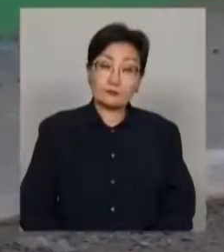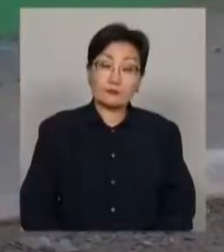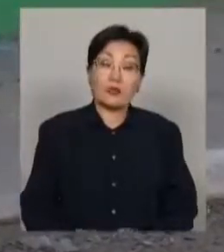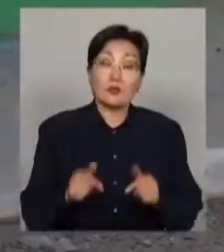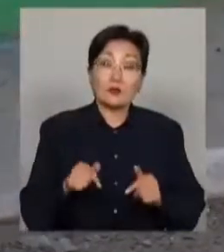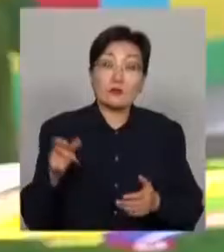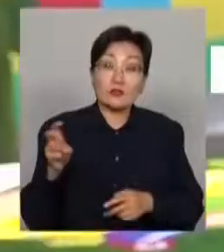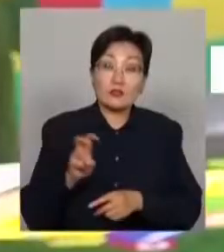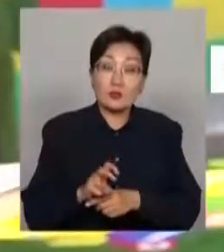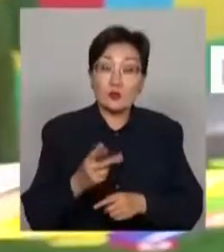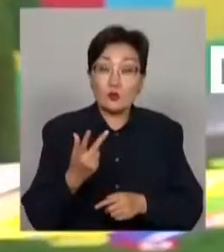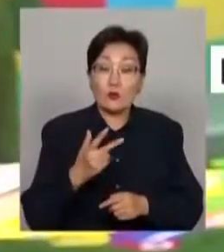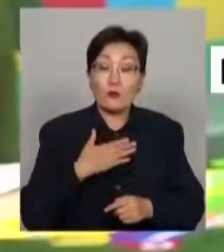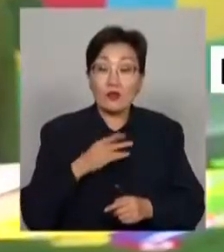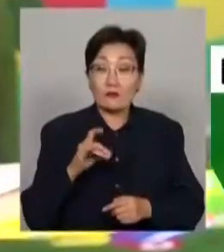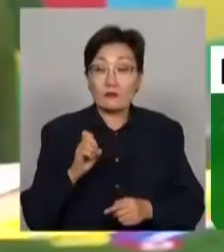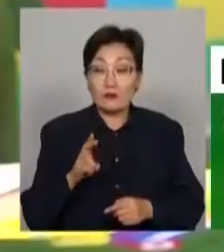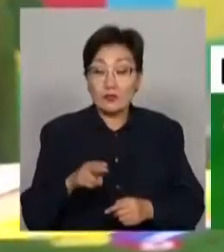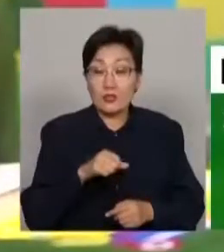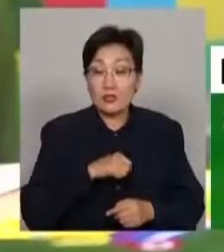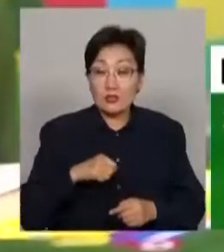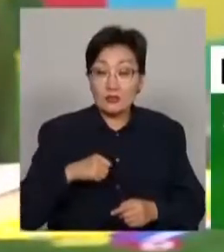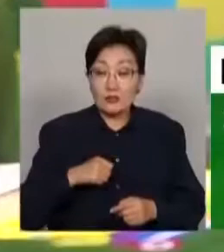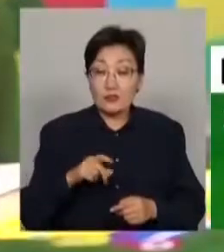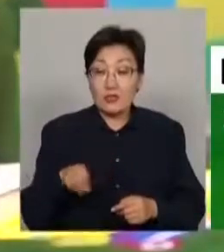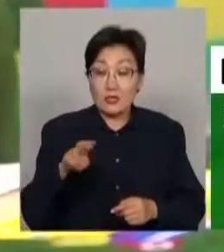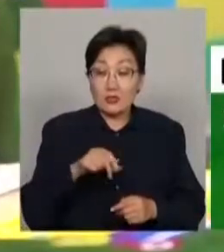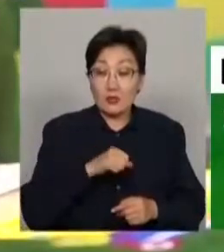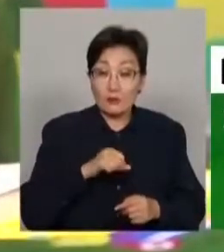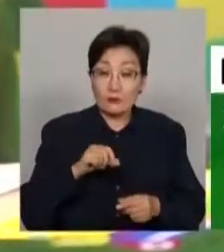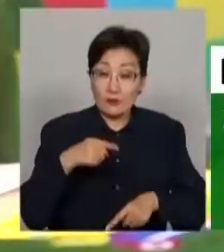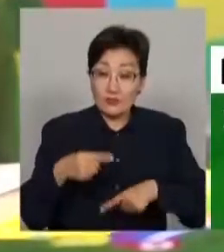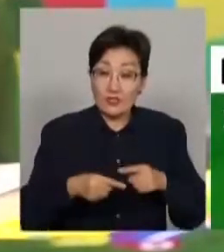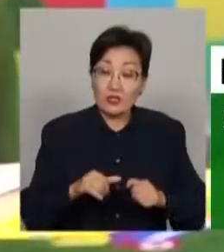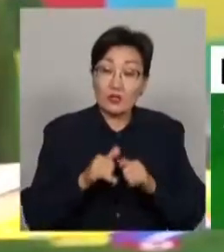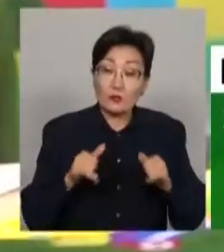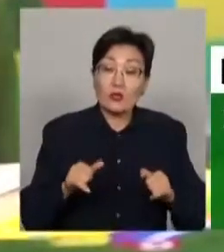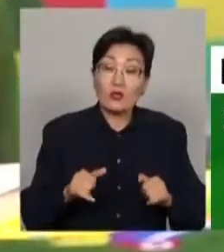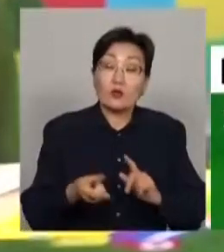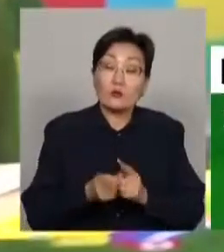Сюда ходят трое моих внуков. Сад постоянно развивается, становится лучше. Он